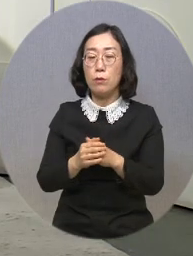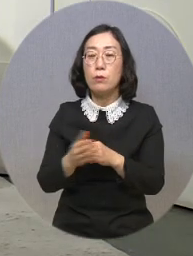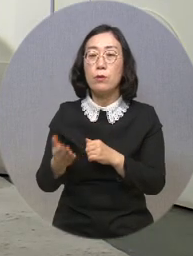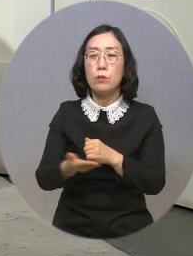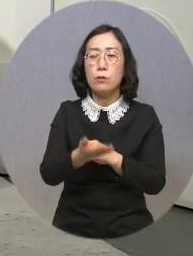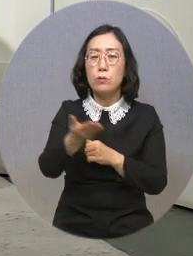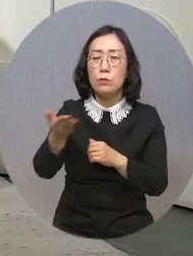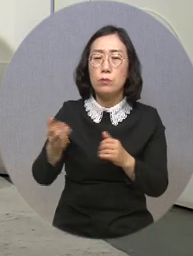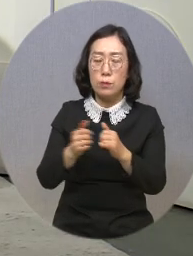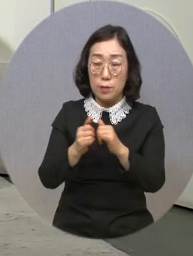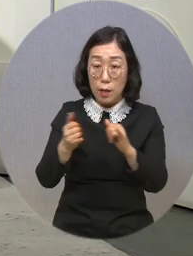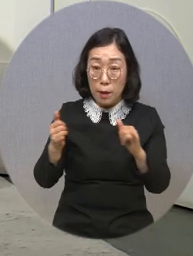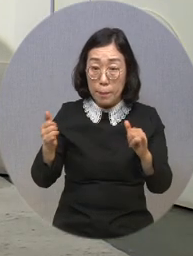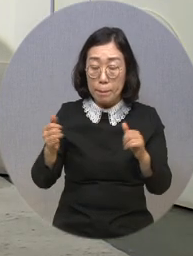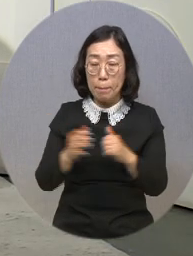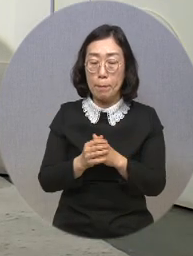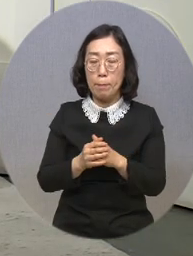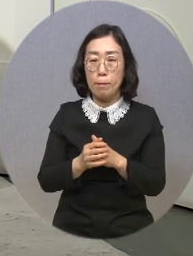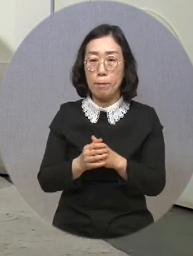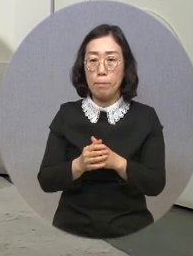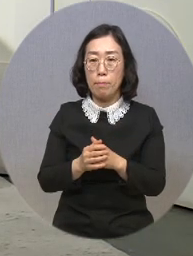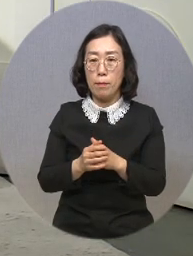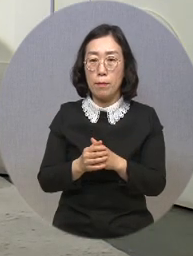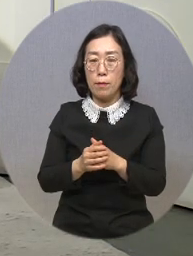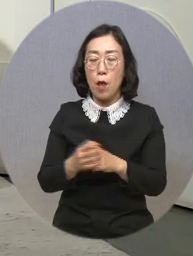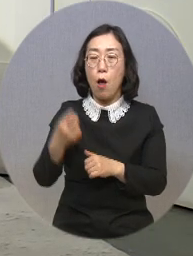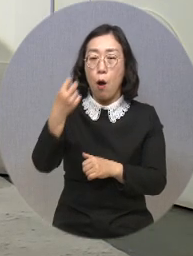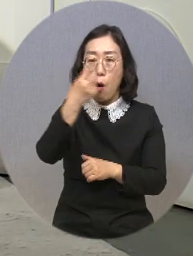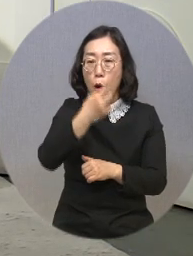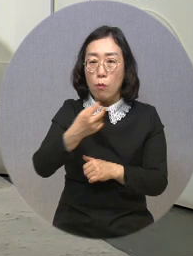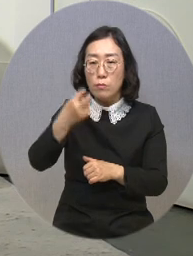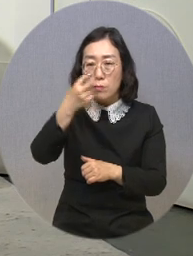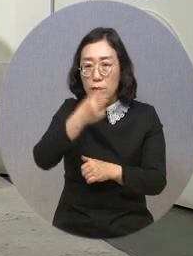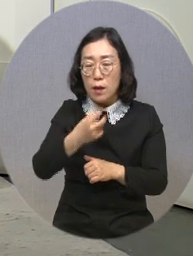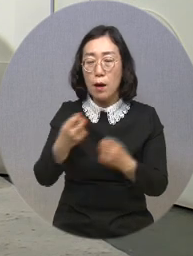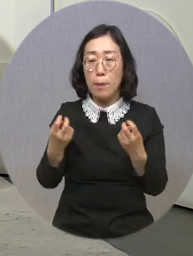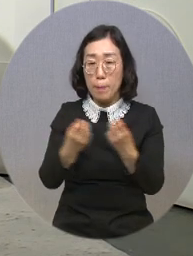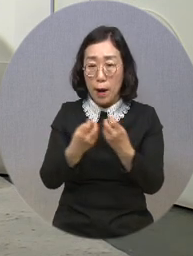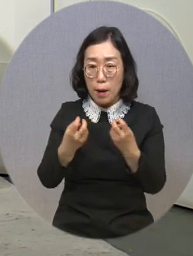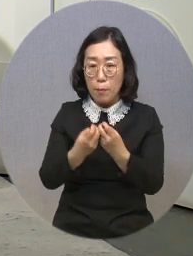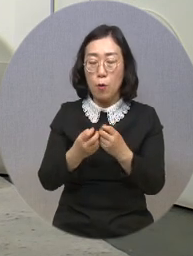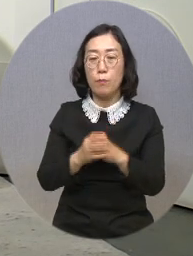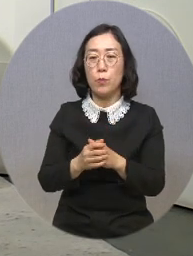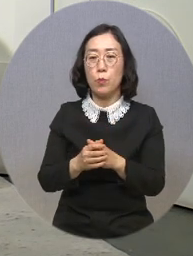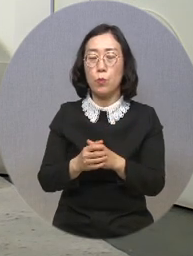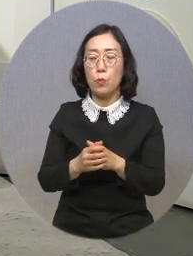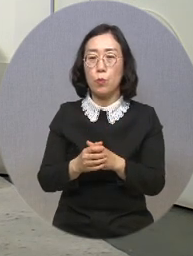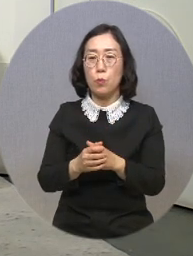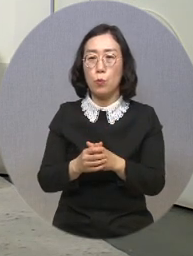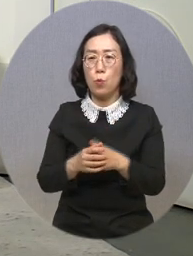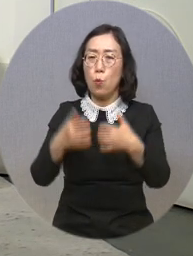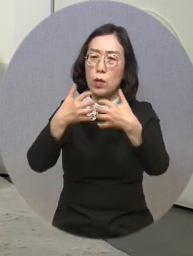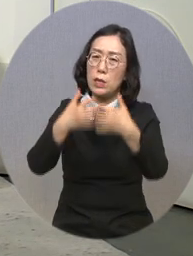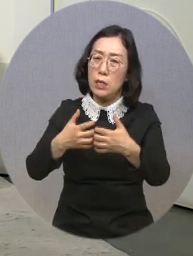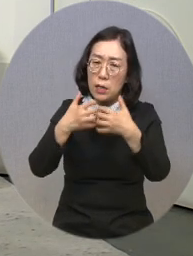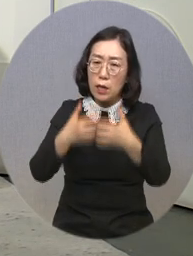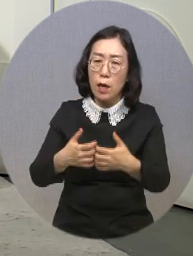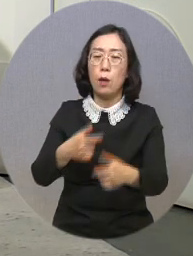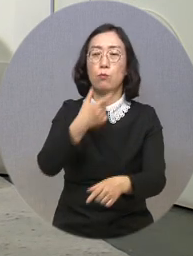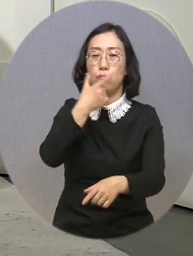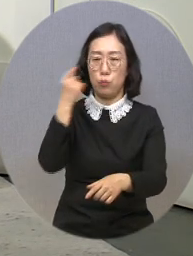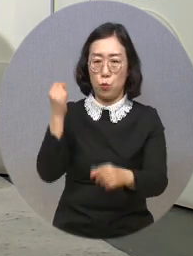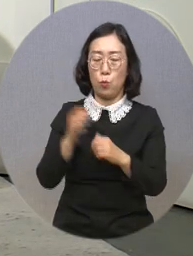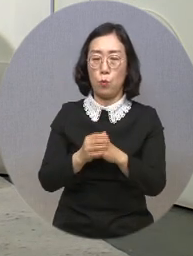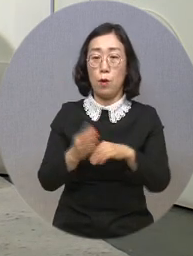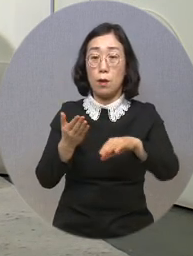그분들이 우리나라가 이 뇌전증 환자에 대한 검사 기구나 치료가 하는 그 장비가 없다고 하는 거예요.